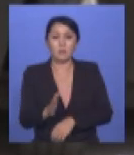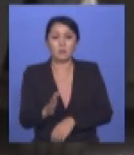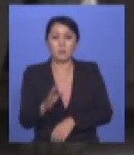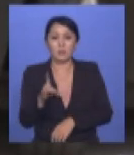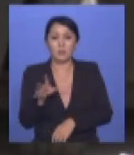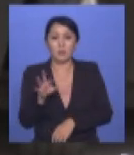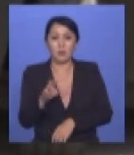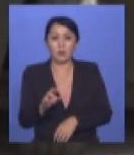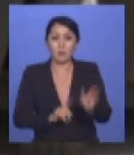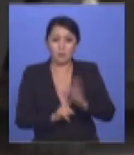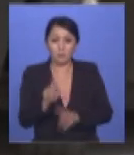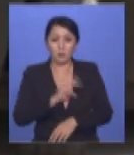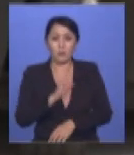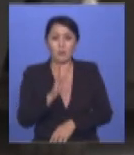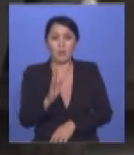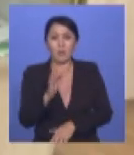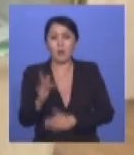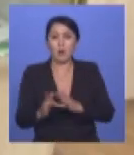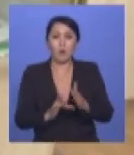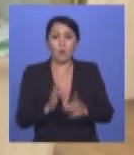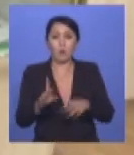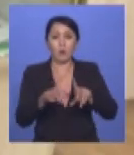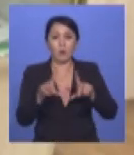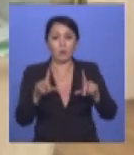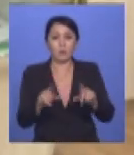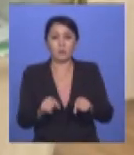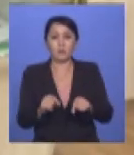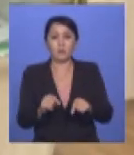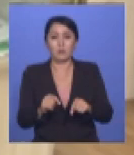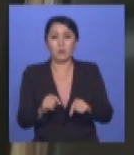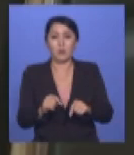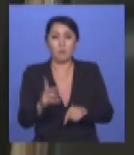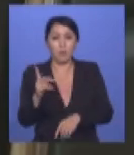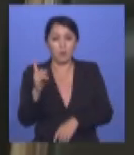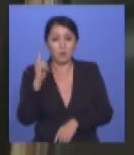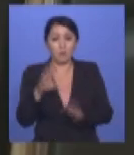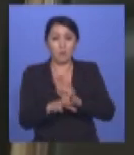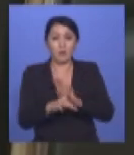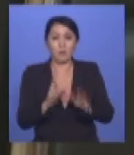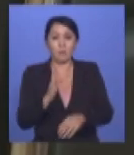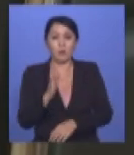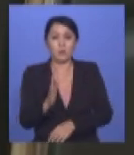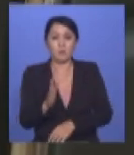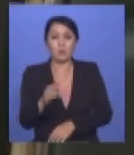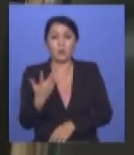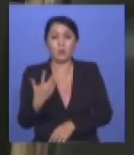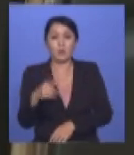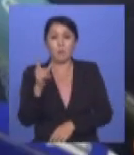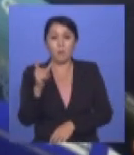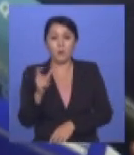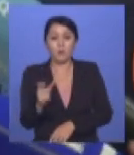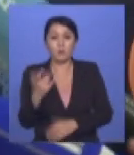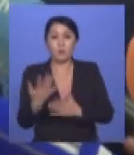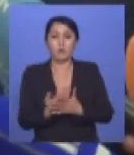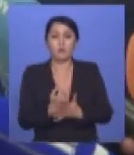Қазіргі таңда біз каникотомияны енгізіп жатырмыз. Орталықта кадр тапшылығы жоқ. Керісінше фельдшерлерді таңдап алатын болған. Биыл 30